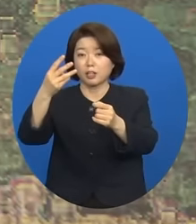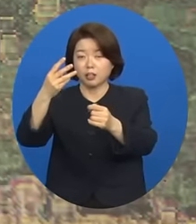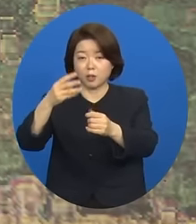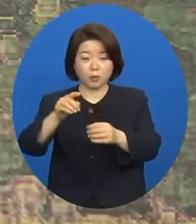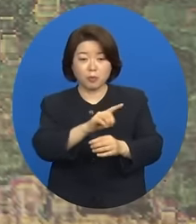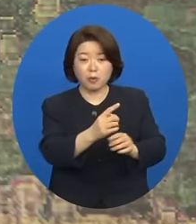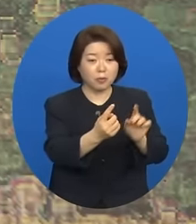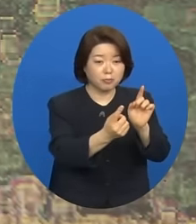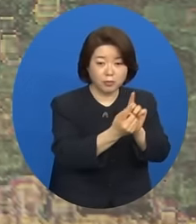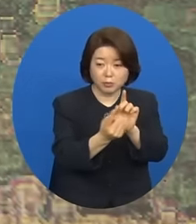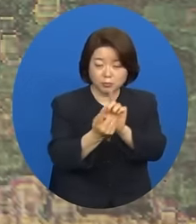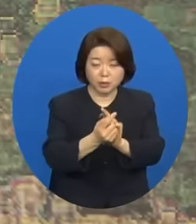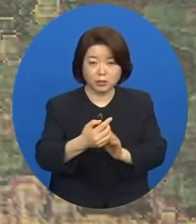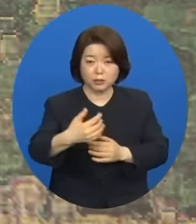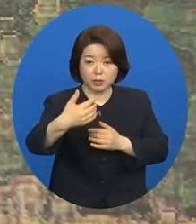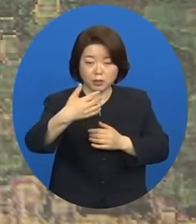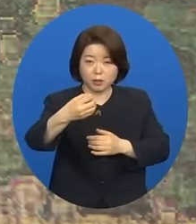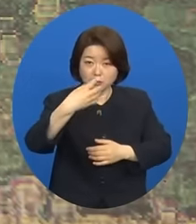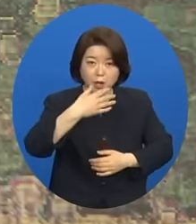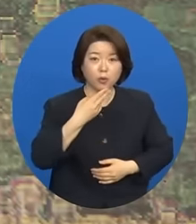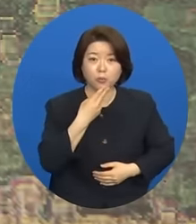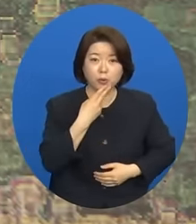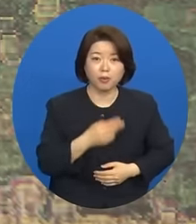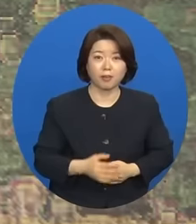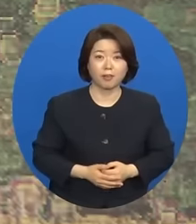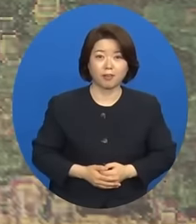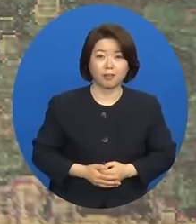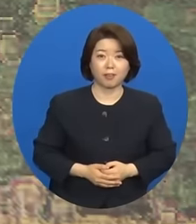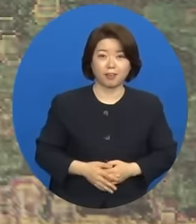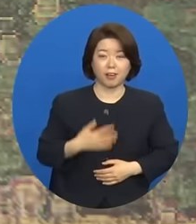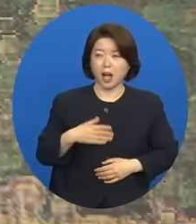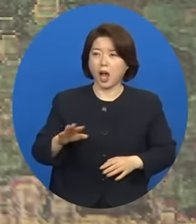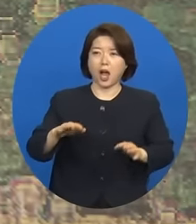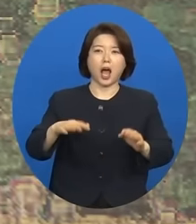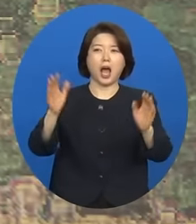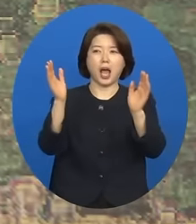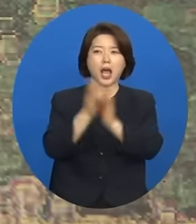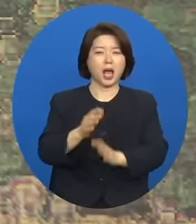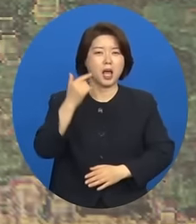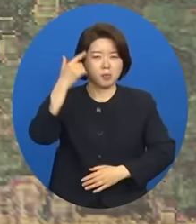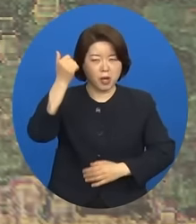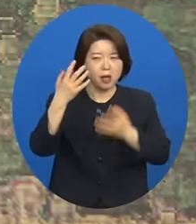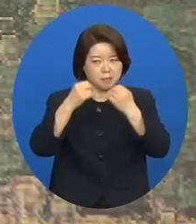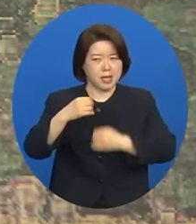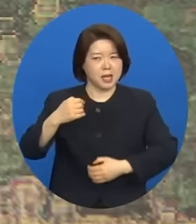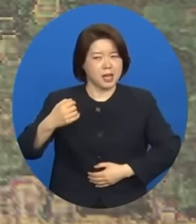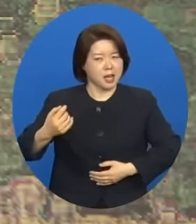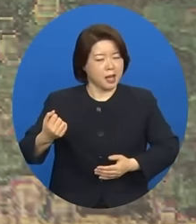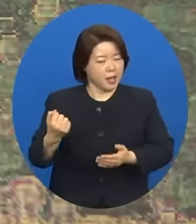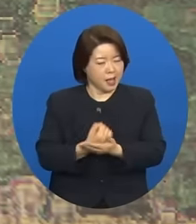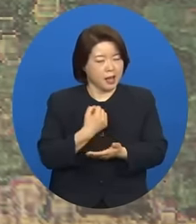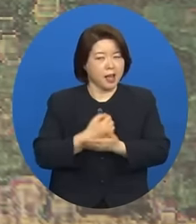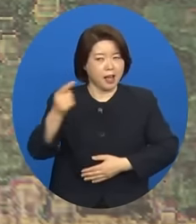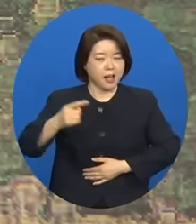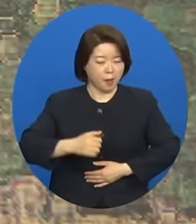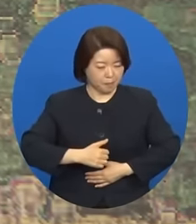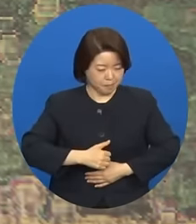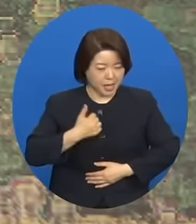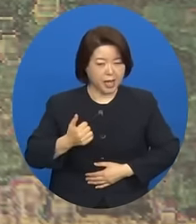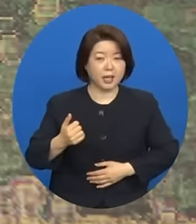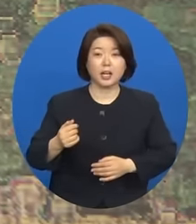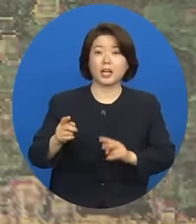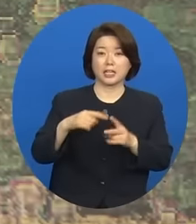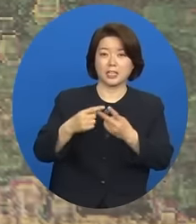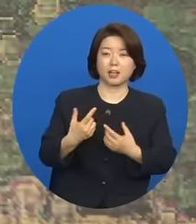뭐 만나자는 얘기를 안 하시는 거예요. 아, 목사님 많이 서운하셨구나, 목사님. 아유, 이해합니다, 목사님. 제가 저